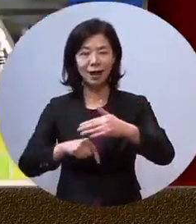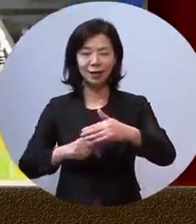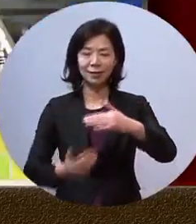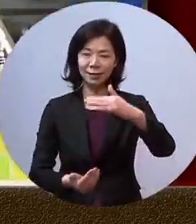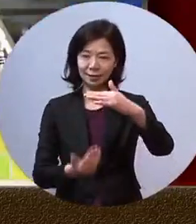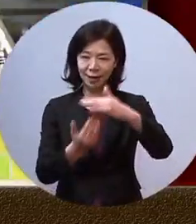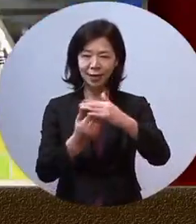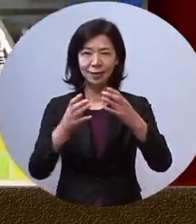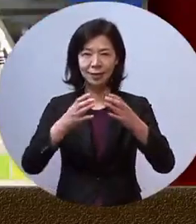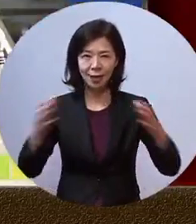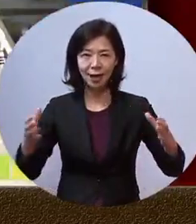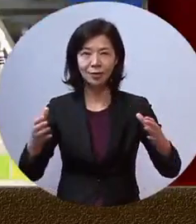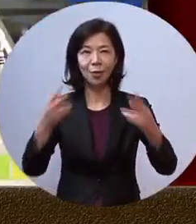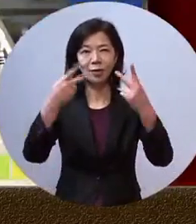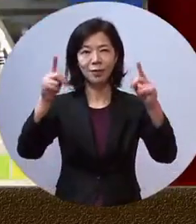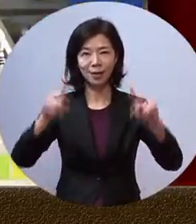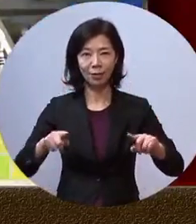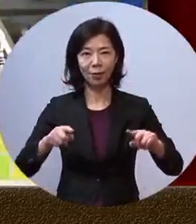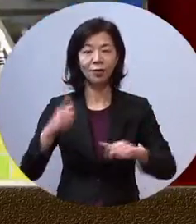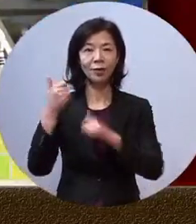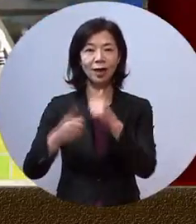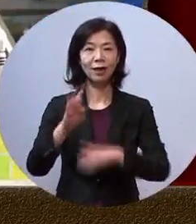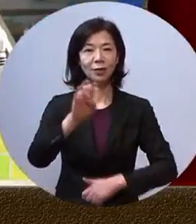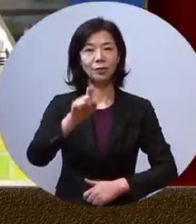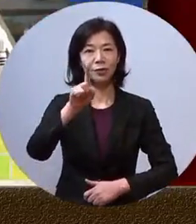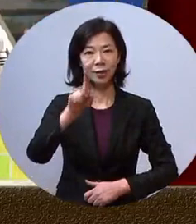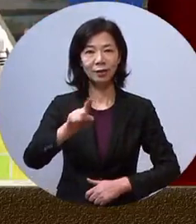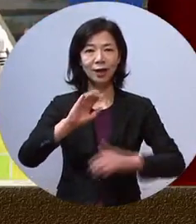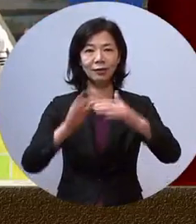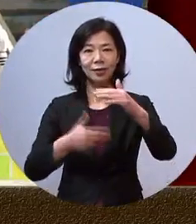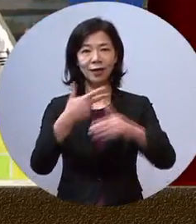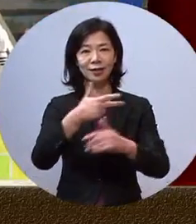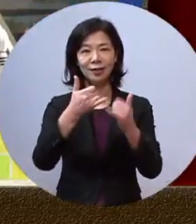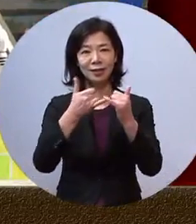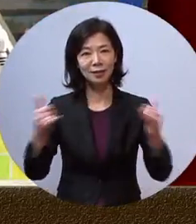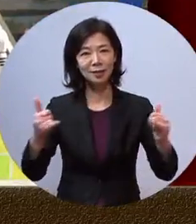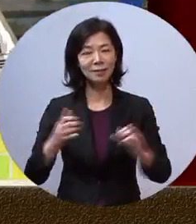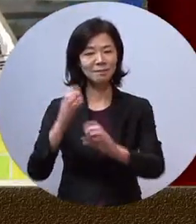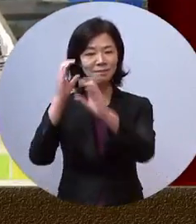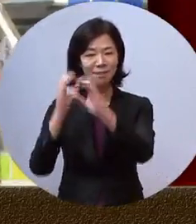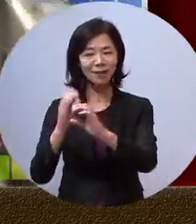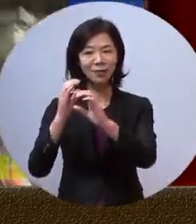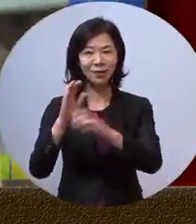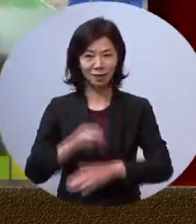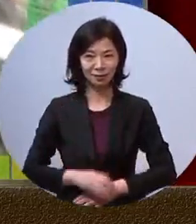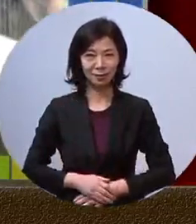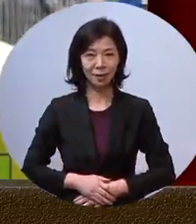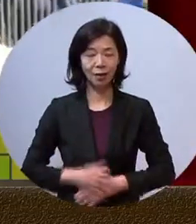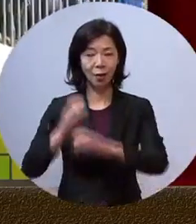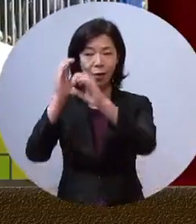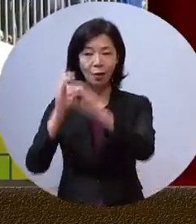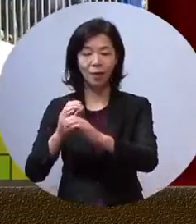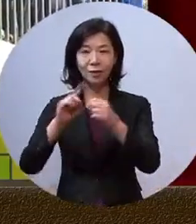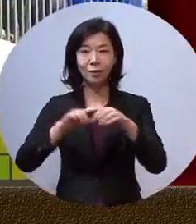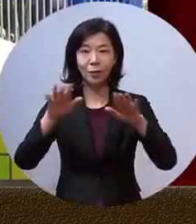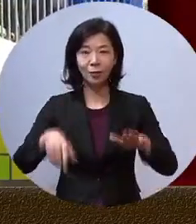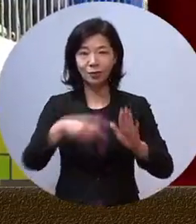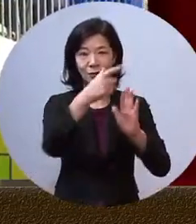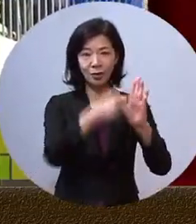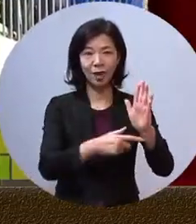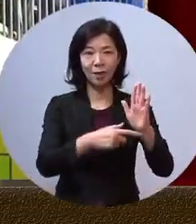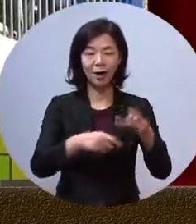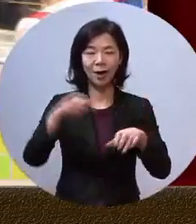、第41回藤沢市民祭り。今年のテーマはここです藤沢。